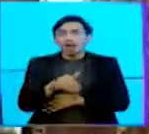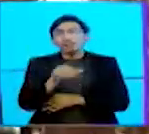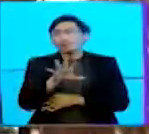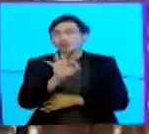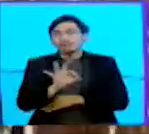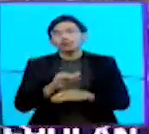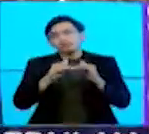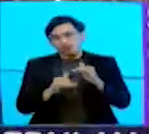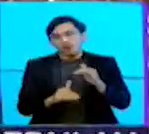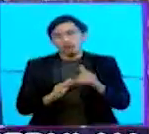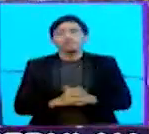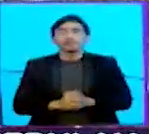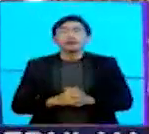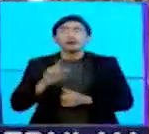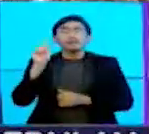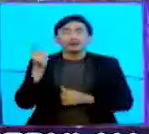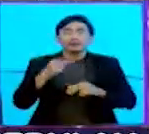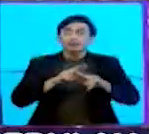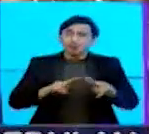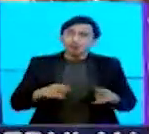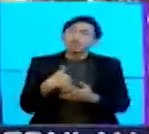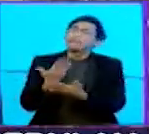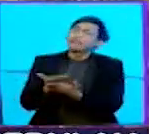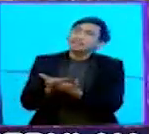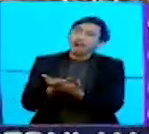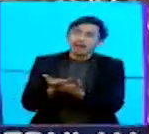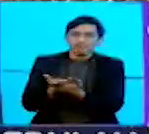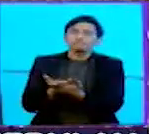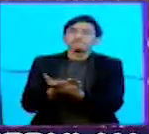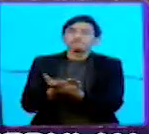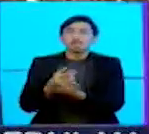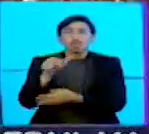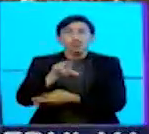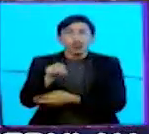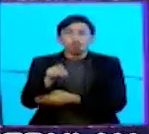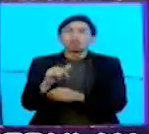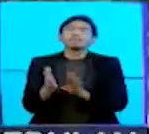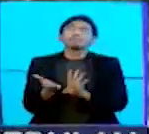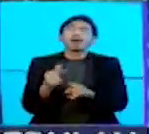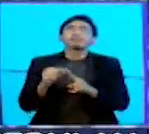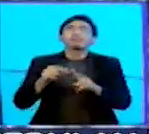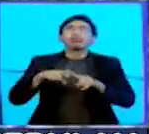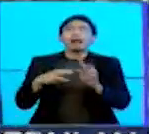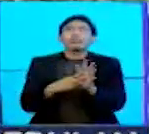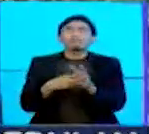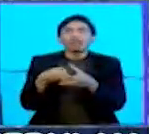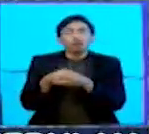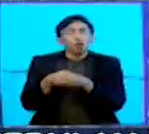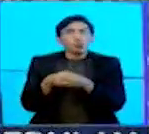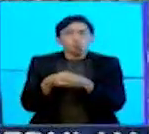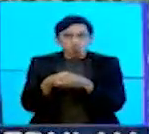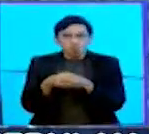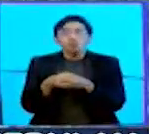Hai Pemkab Bandung Barat mendorong Pemprov Jawa Barat duduk kembali ke PPKI micro dibukanya kembali sektor bisa tadi Jono hijau menjadi Harapan Baru